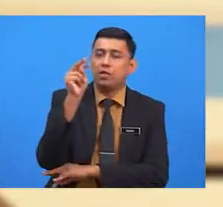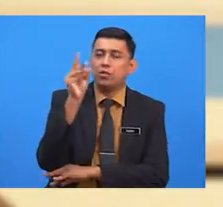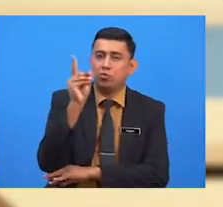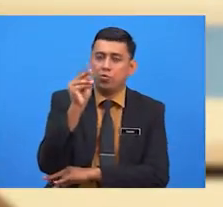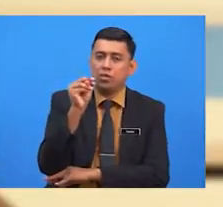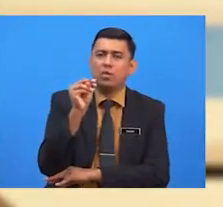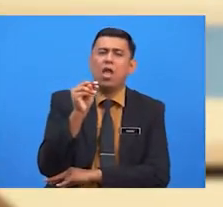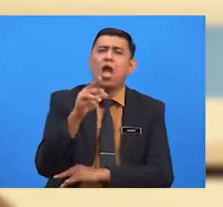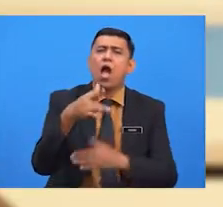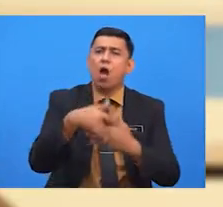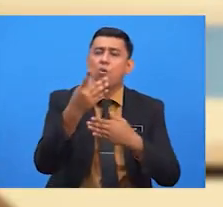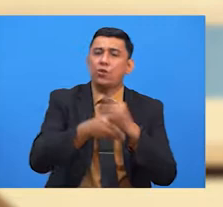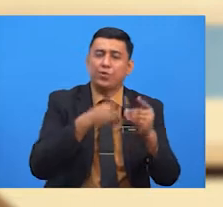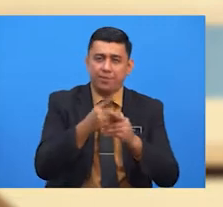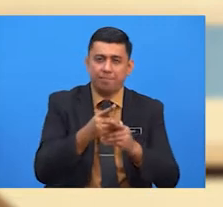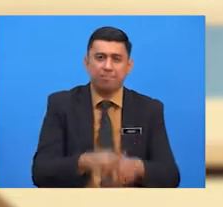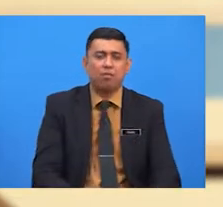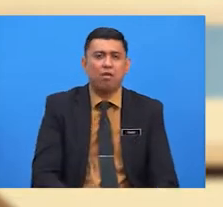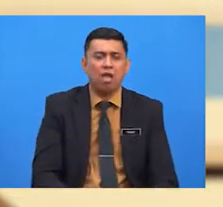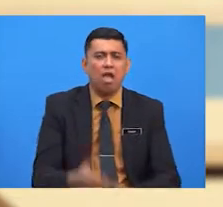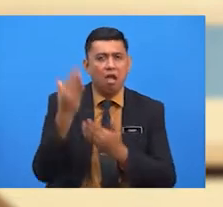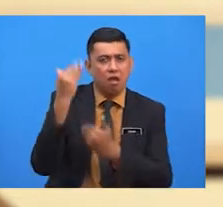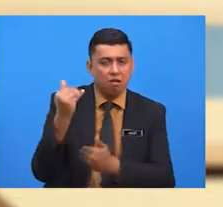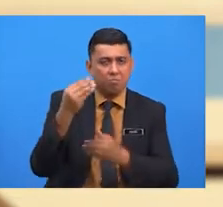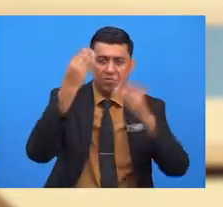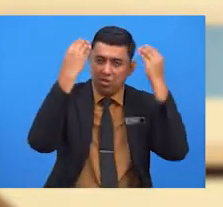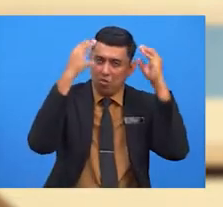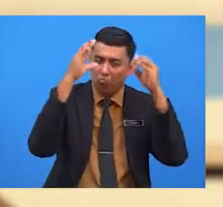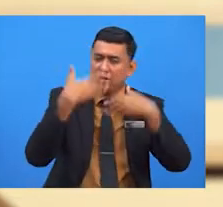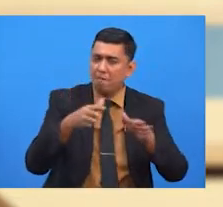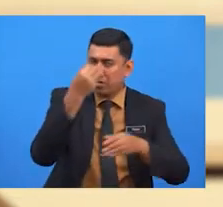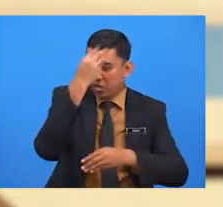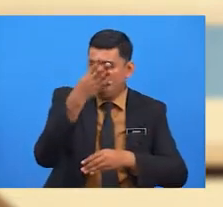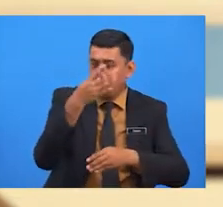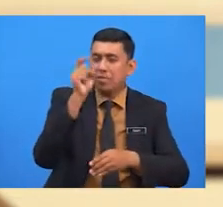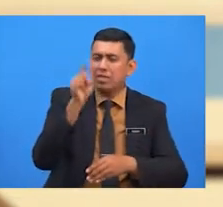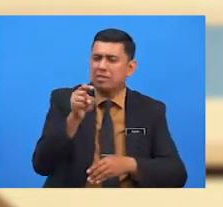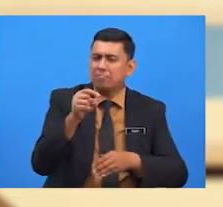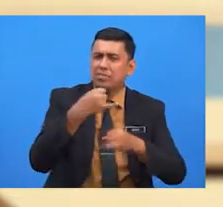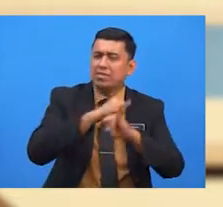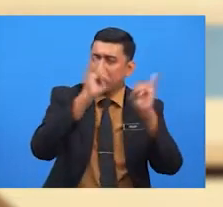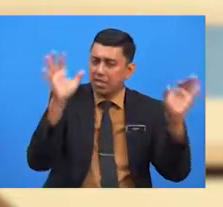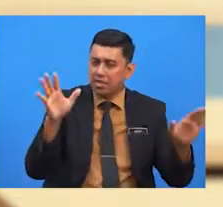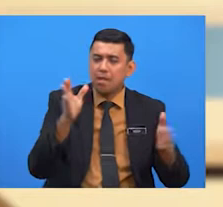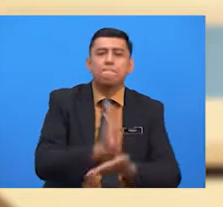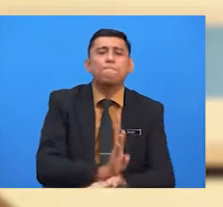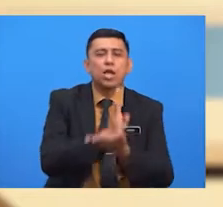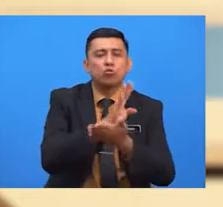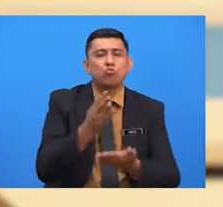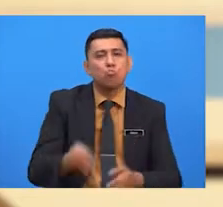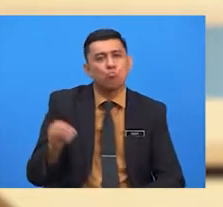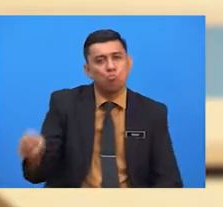Cikgu harap penjelasan yang cikgu berikan sebentar tadi cukup jelas untuk membantu